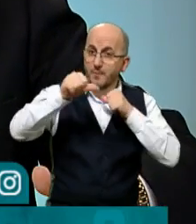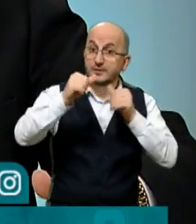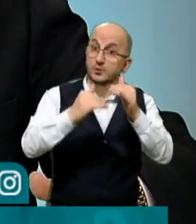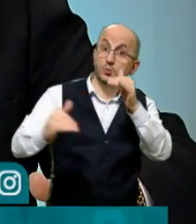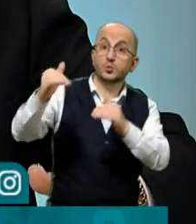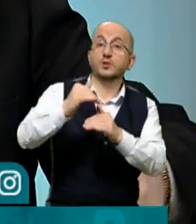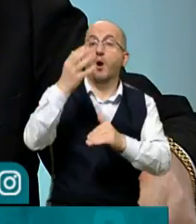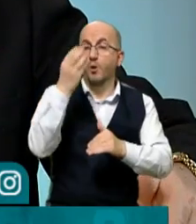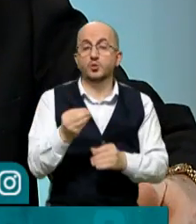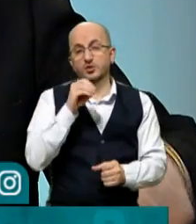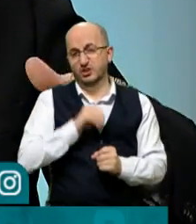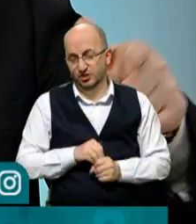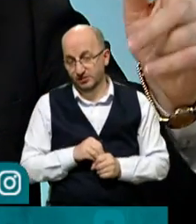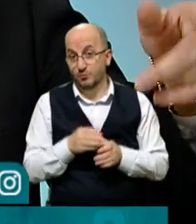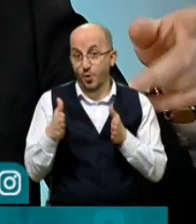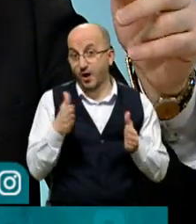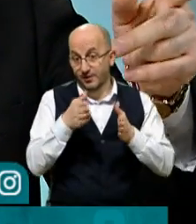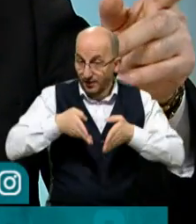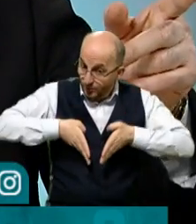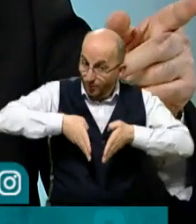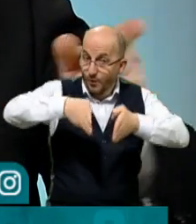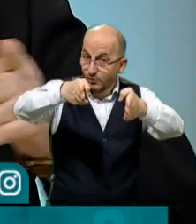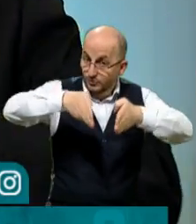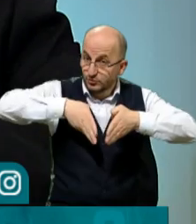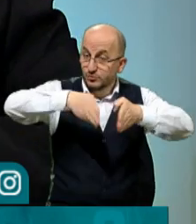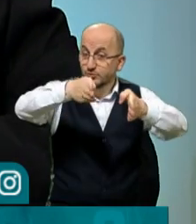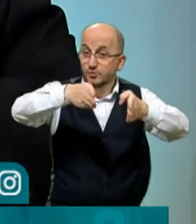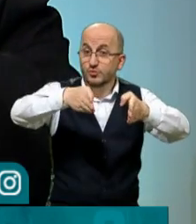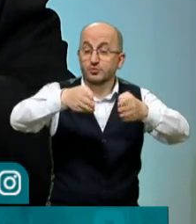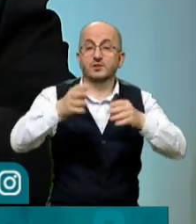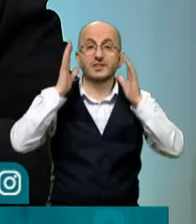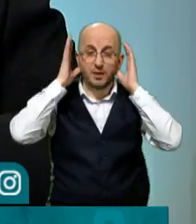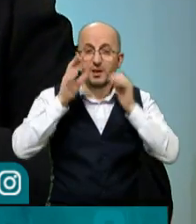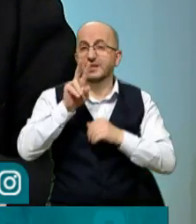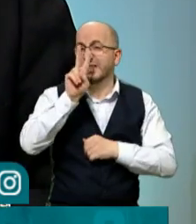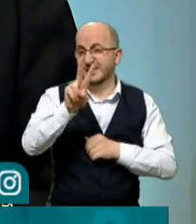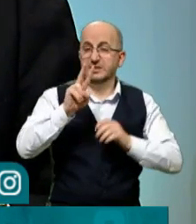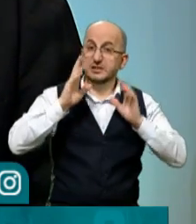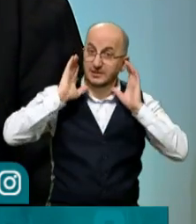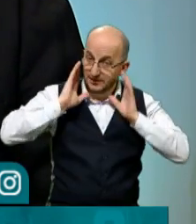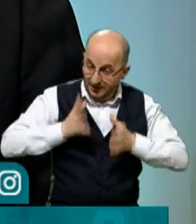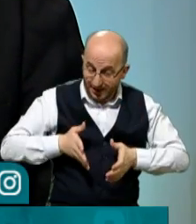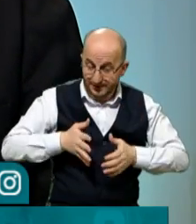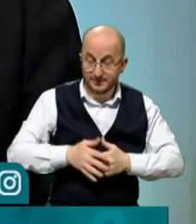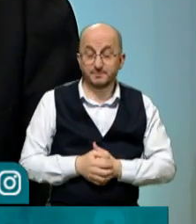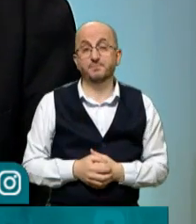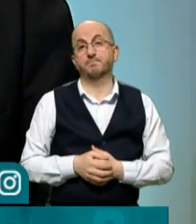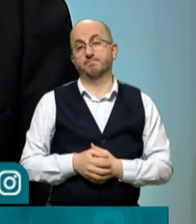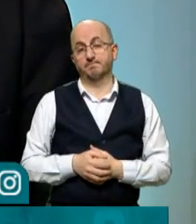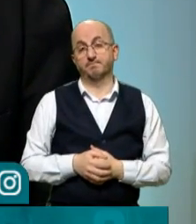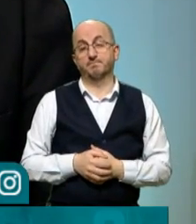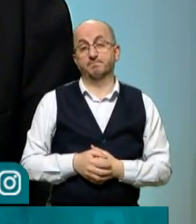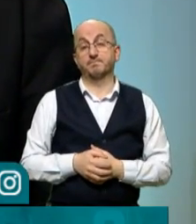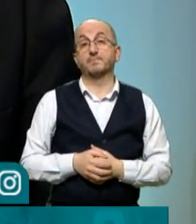kilometrenin üstünde olduğundan da bu arada Nevşehir ile Ankara arasındaki yolculuğunda farz namazları eda ederken seferi olarak